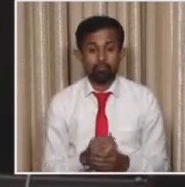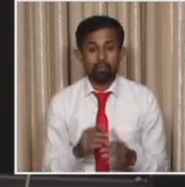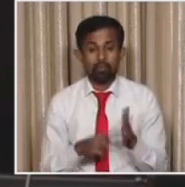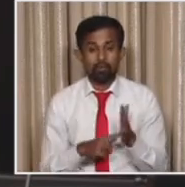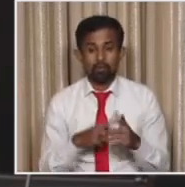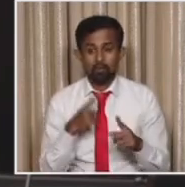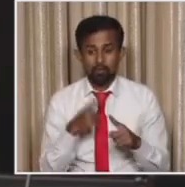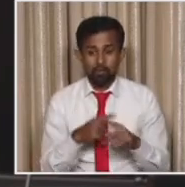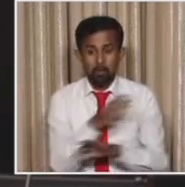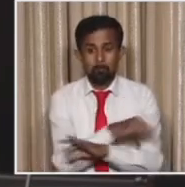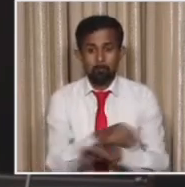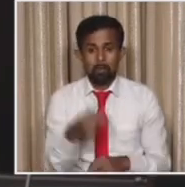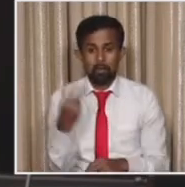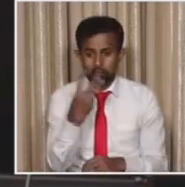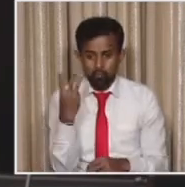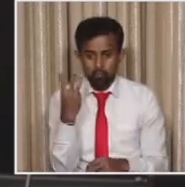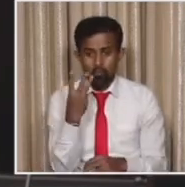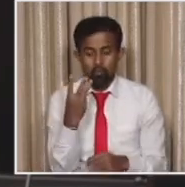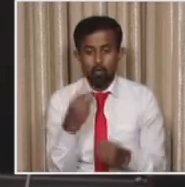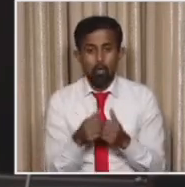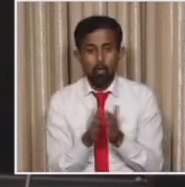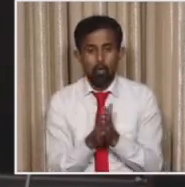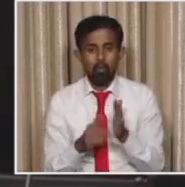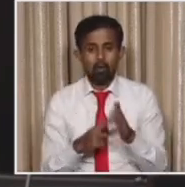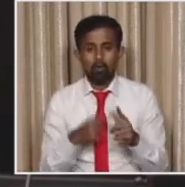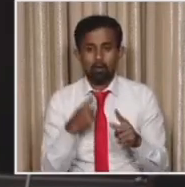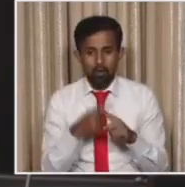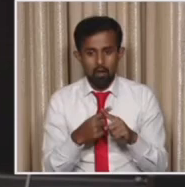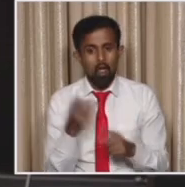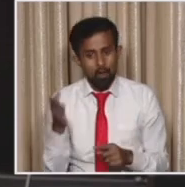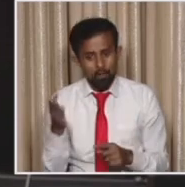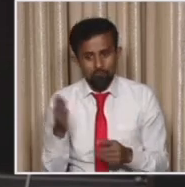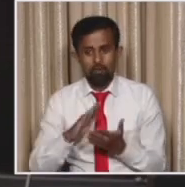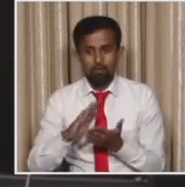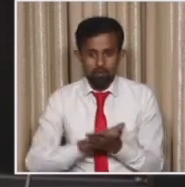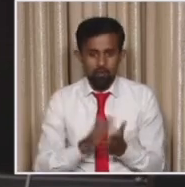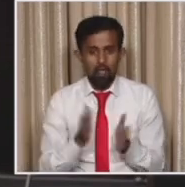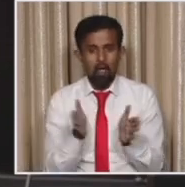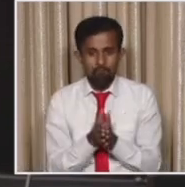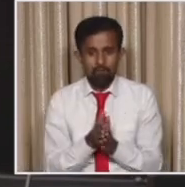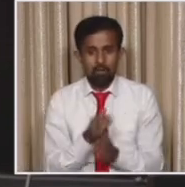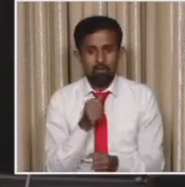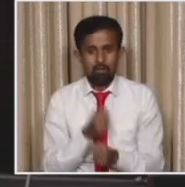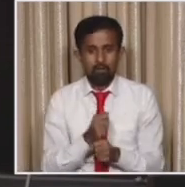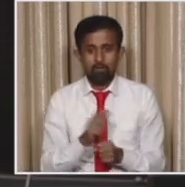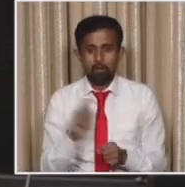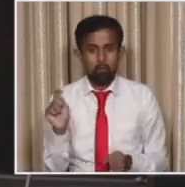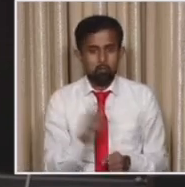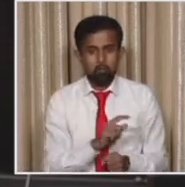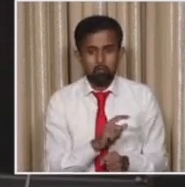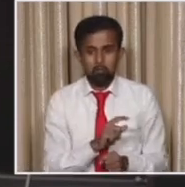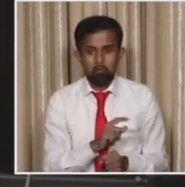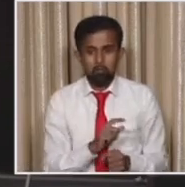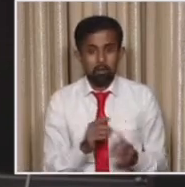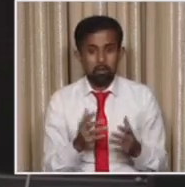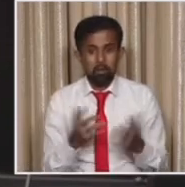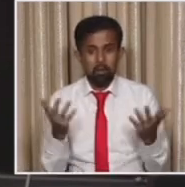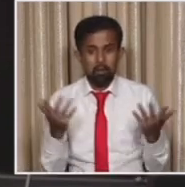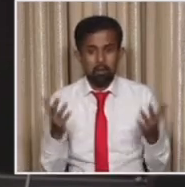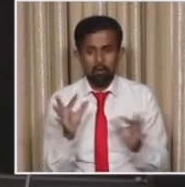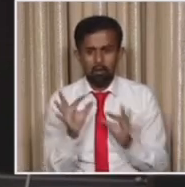තුන අනුව ඒ හැම එකේම බදු තියෙනවා නමුත් සහන තියෙනවා. ඒ නිසා මේක හරහා රජයට බදු ආදායමක් නොලැබී යනවා කියන